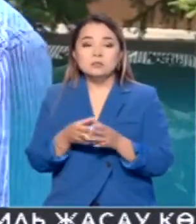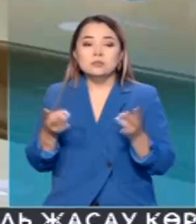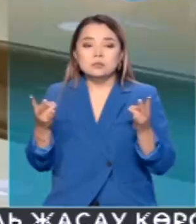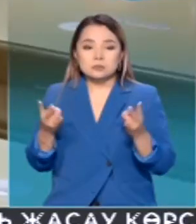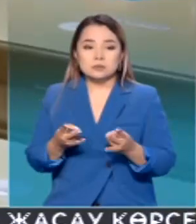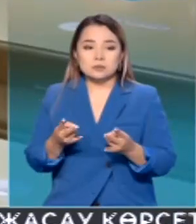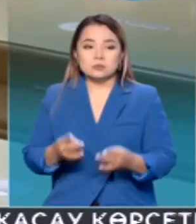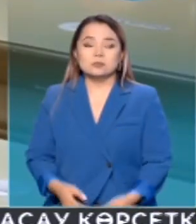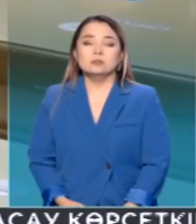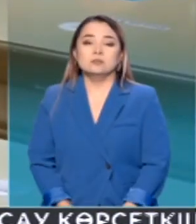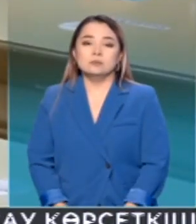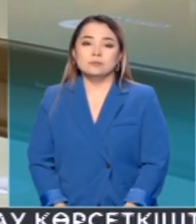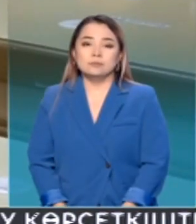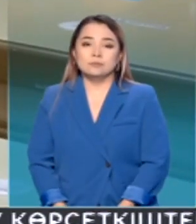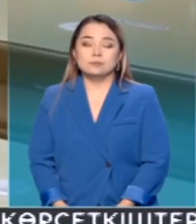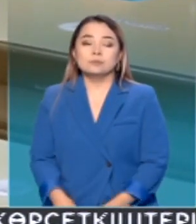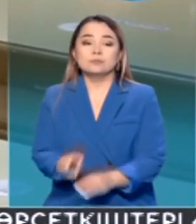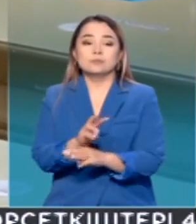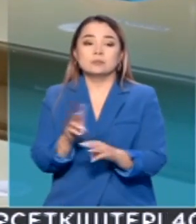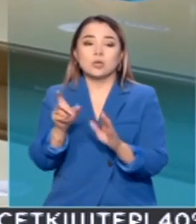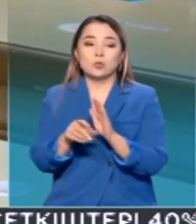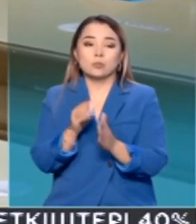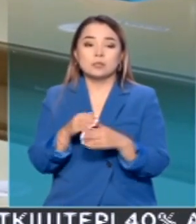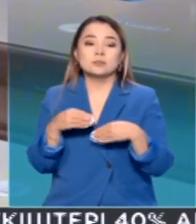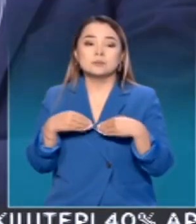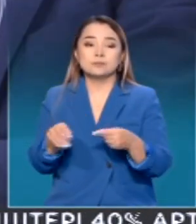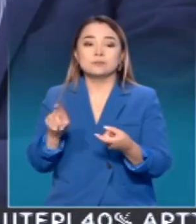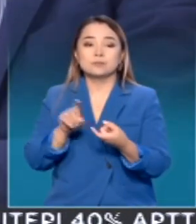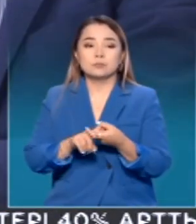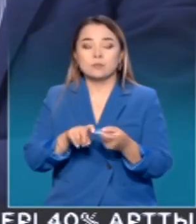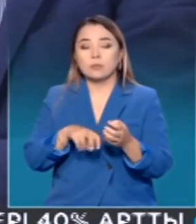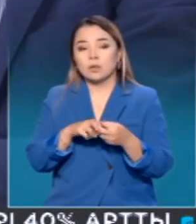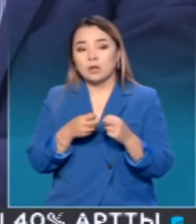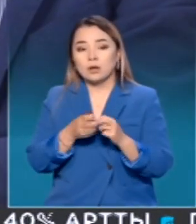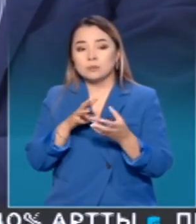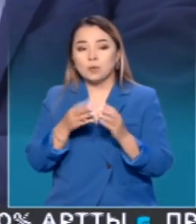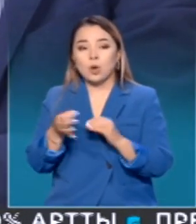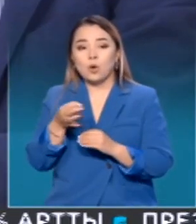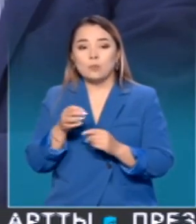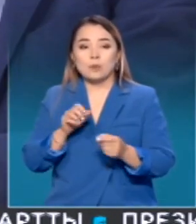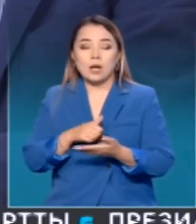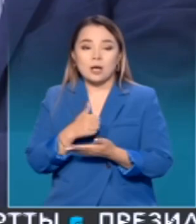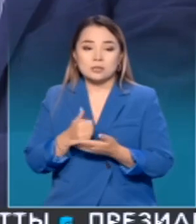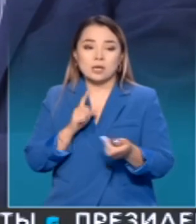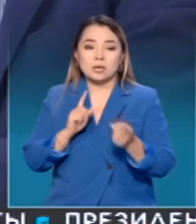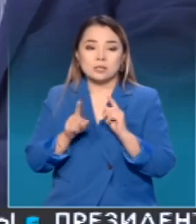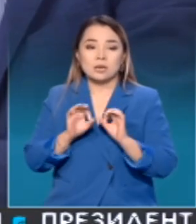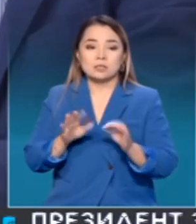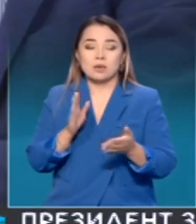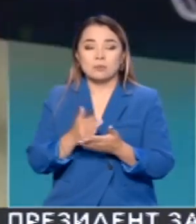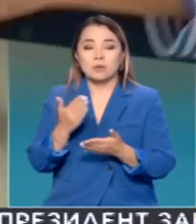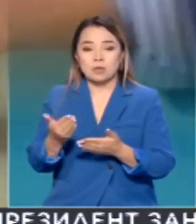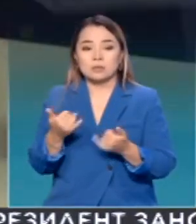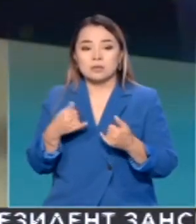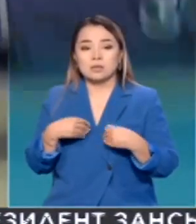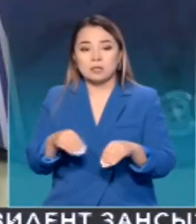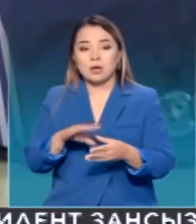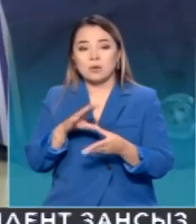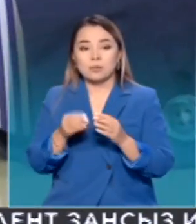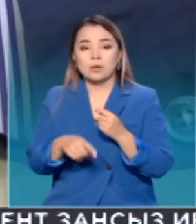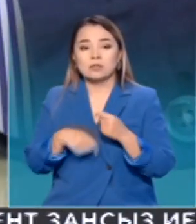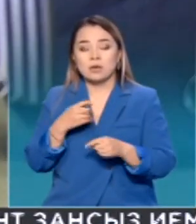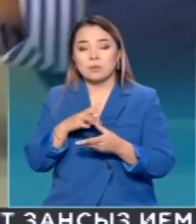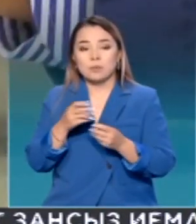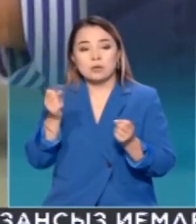Керек. Мәжіліс депутаты егін алқаптар бойынша мәселені облыс әкімімен талқылағанын жеткізді. Егіннің қанша гектары күйіп